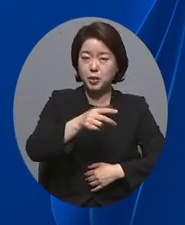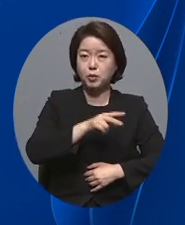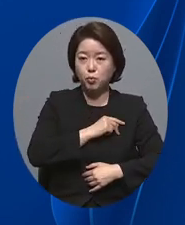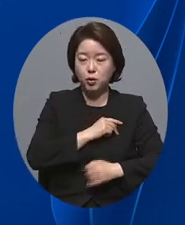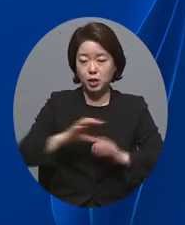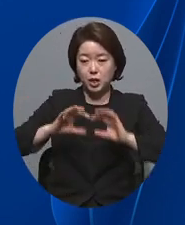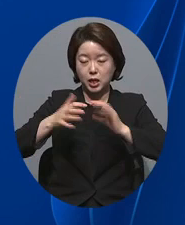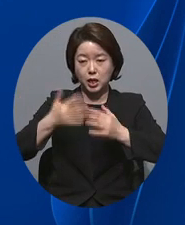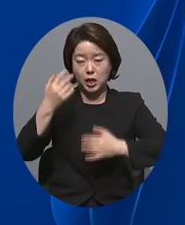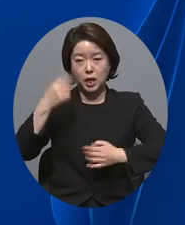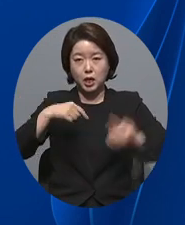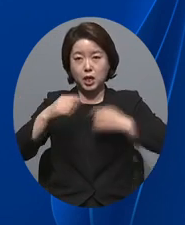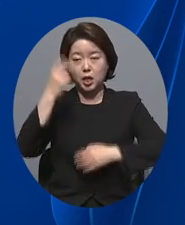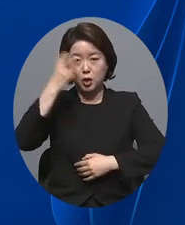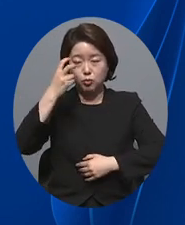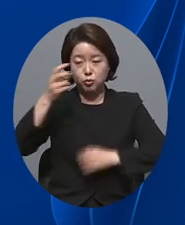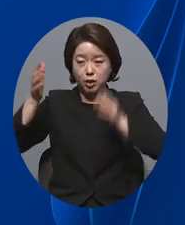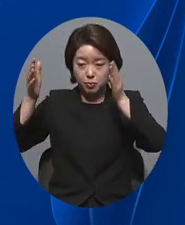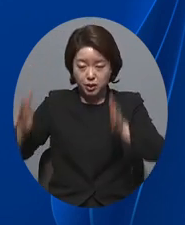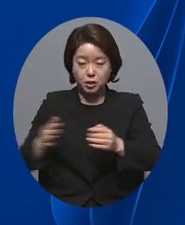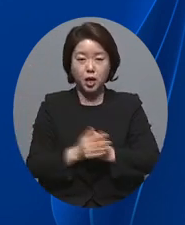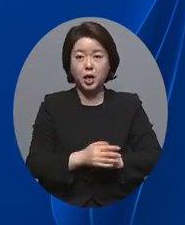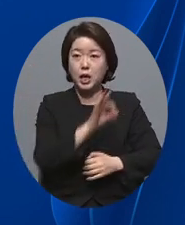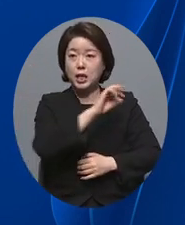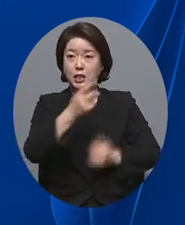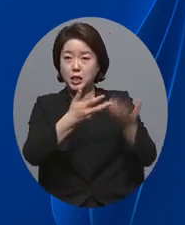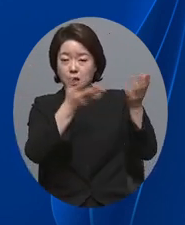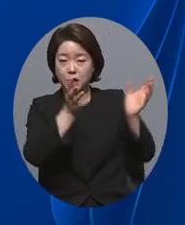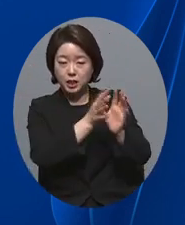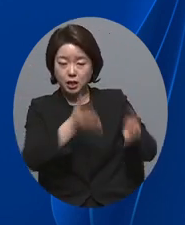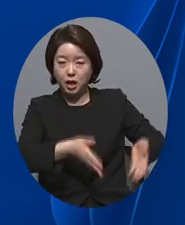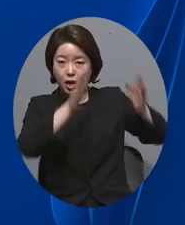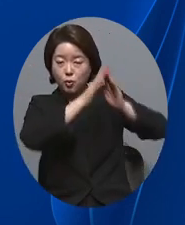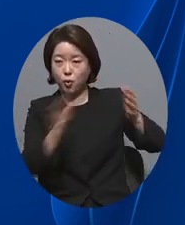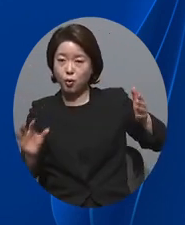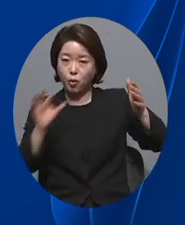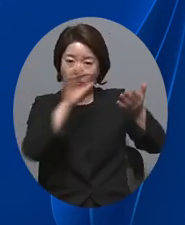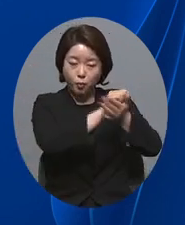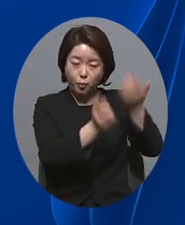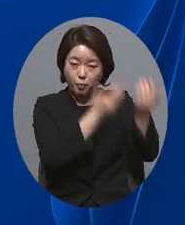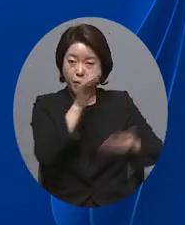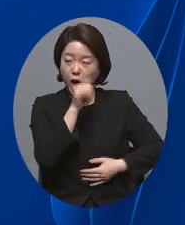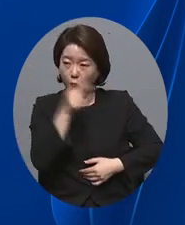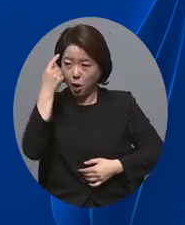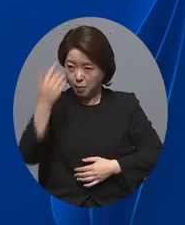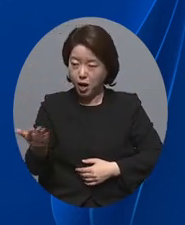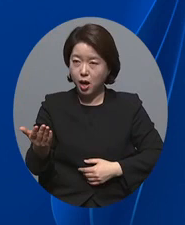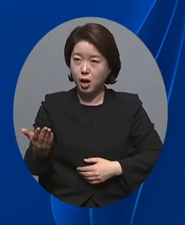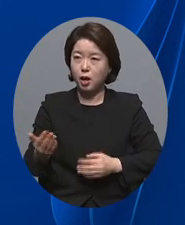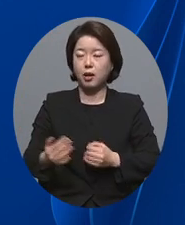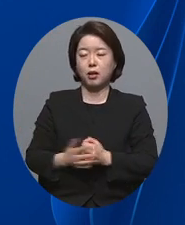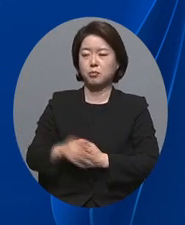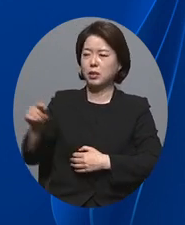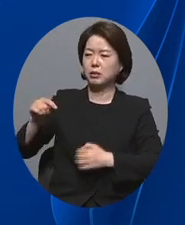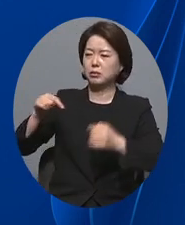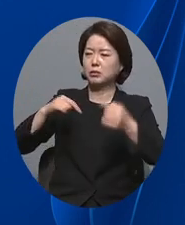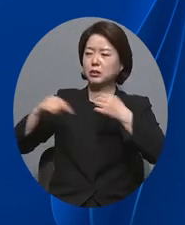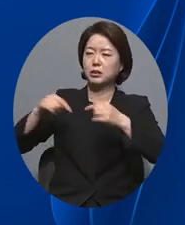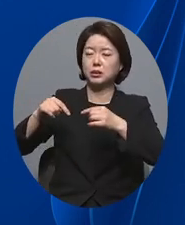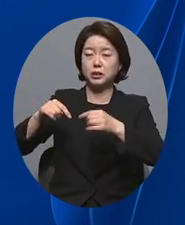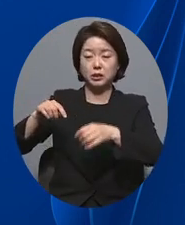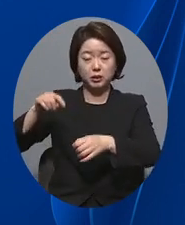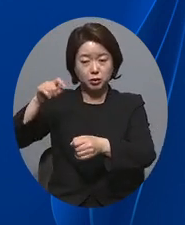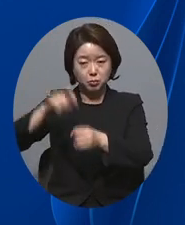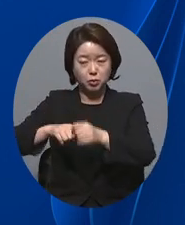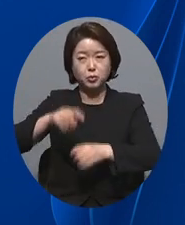국감 한복판에 야당 당사를 압수수색할 수 있느냐 그리고 김남국 의원은 검찰의 압수수색 굉장히 정치적인 의도가 있다고